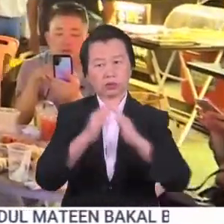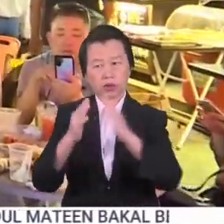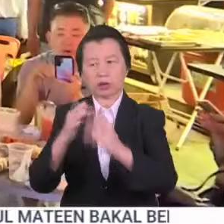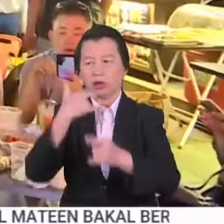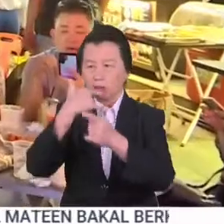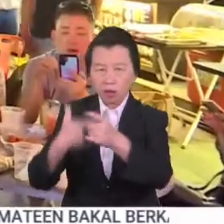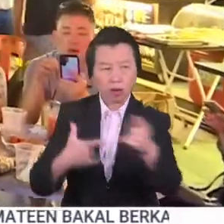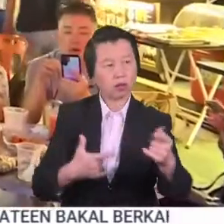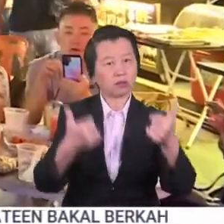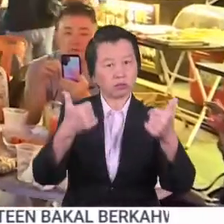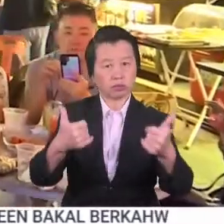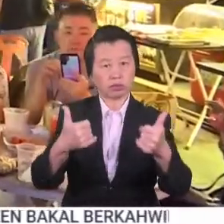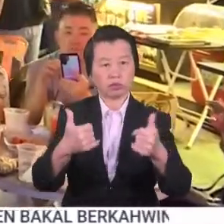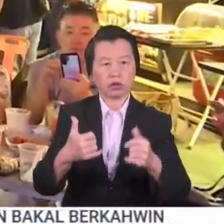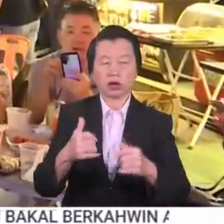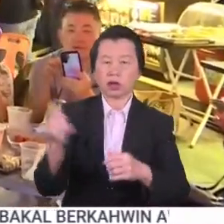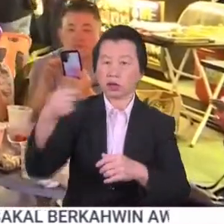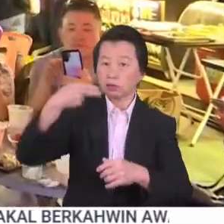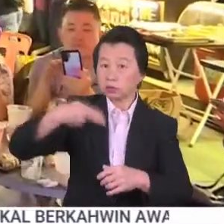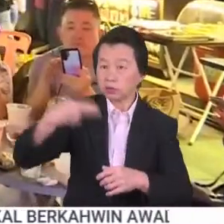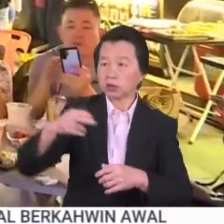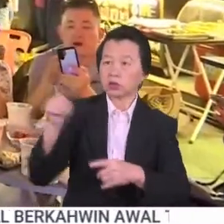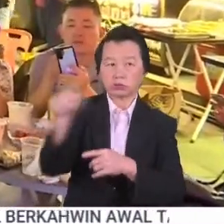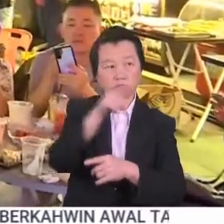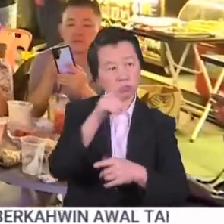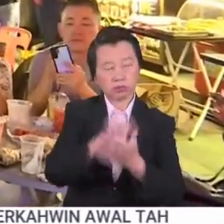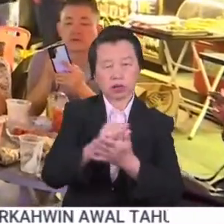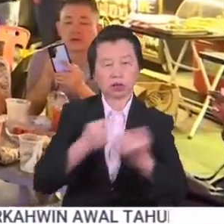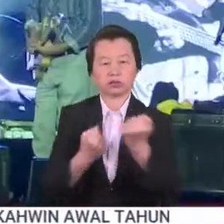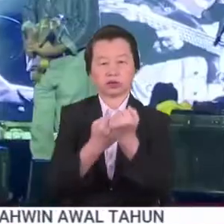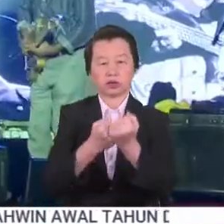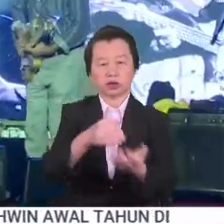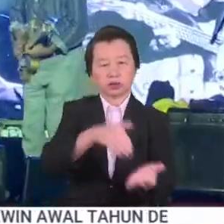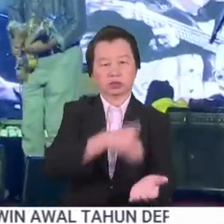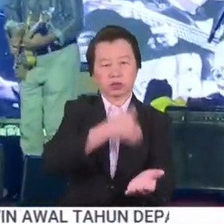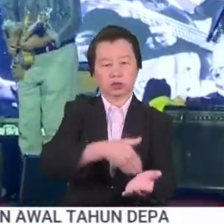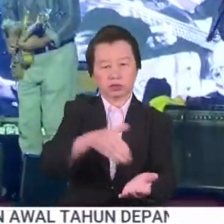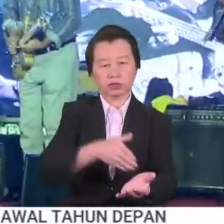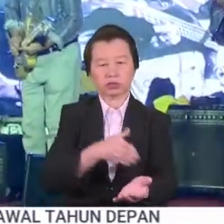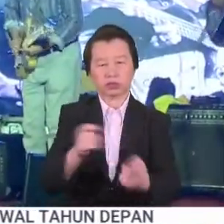itu yang mempunyai nilai estetika tersendiri selain menyokong industri Muzik